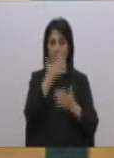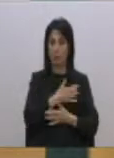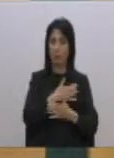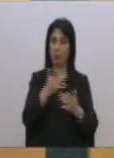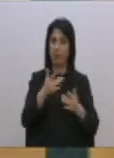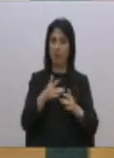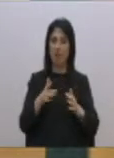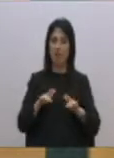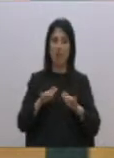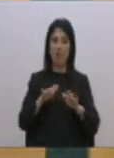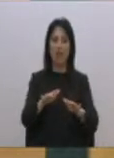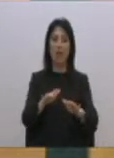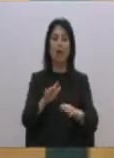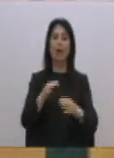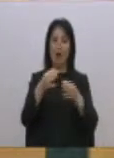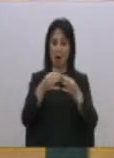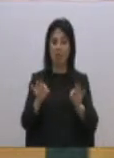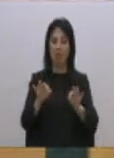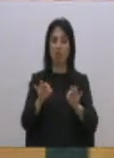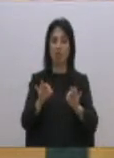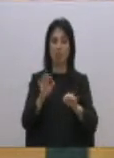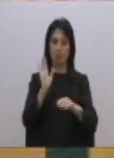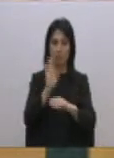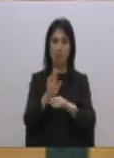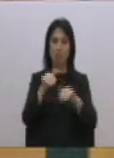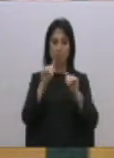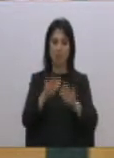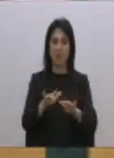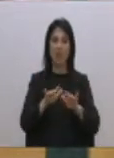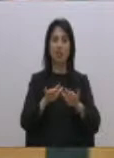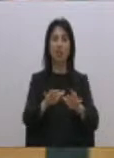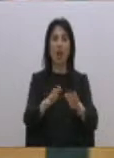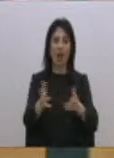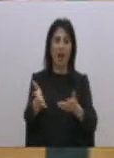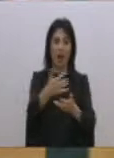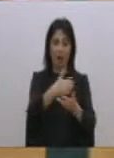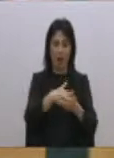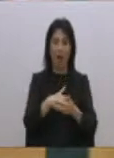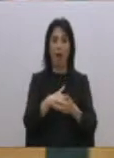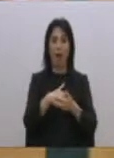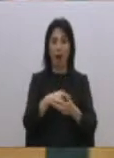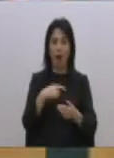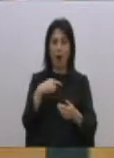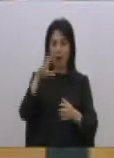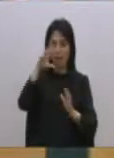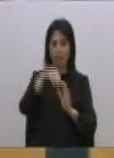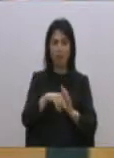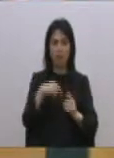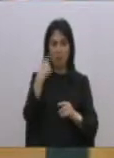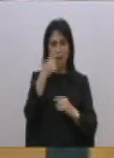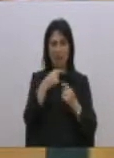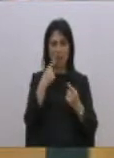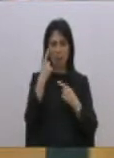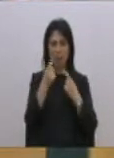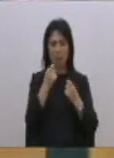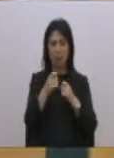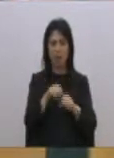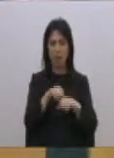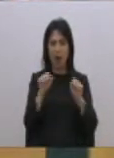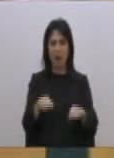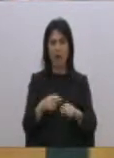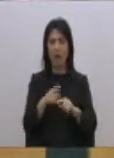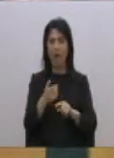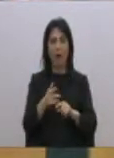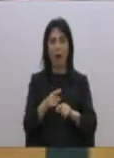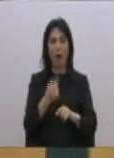ჩხრეკა ამოღების განჩინება და სხვა ნებისმიერი ტიპის განჩინებები სადაც მთელი რიგი პერსონალური მონაცემები შეიძლება იყოს მოცემული პირველი ინსტანციით